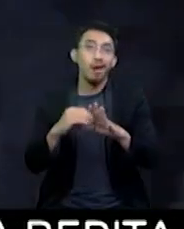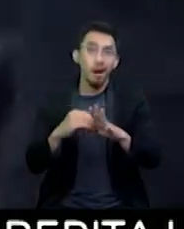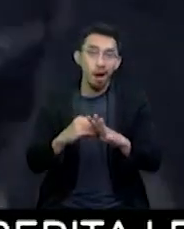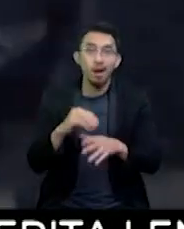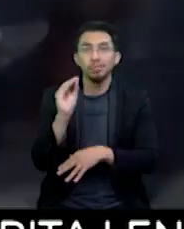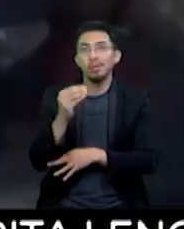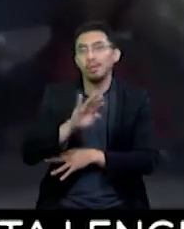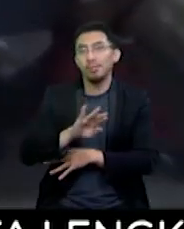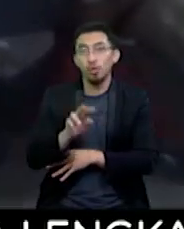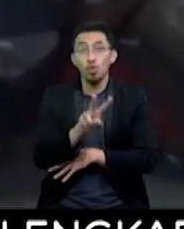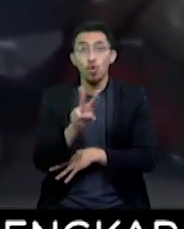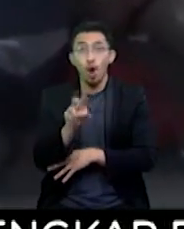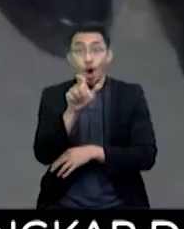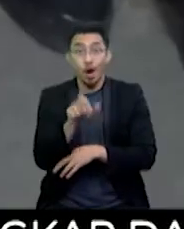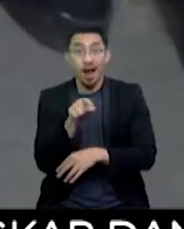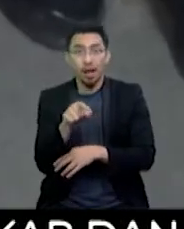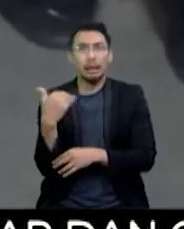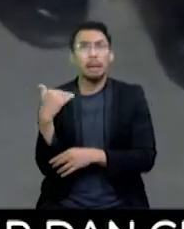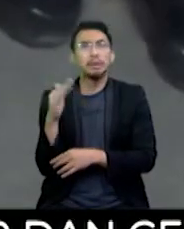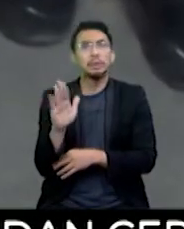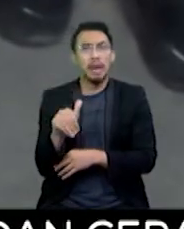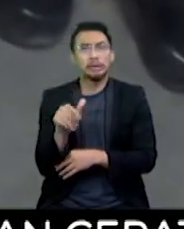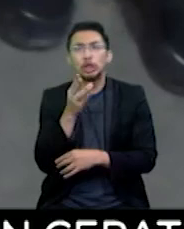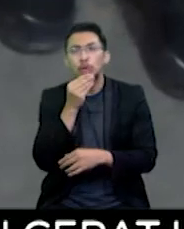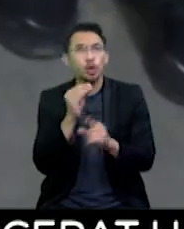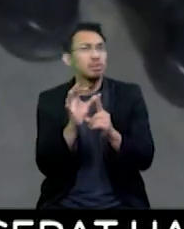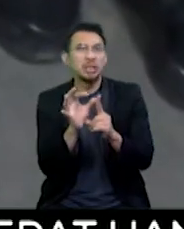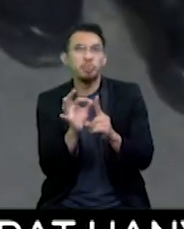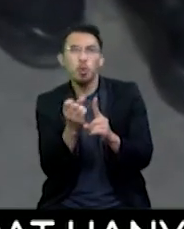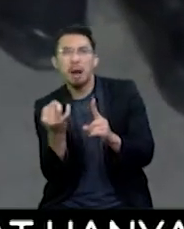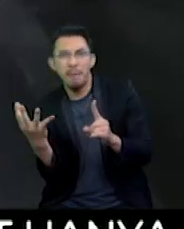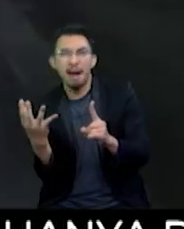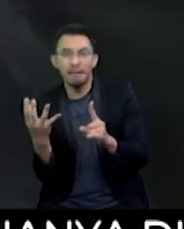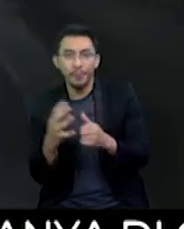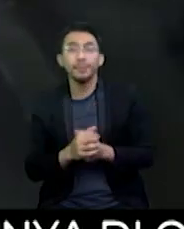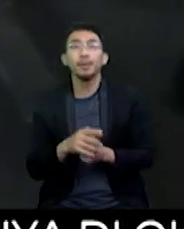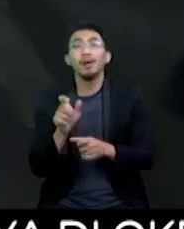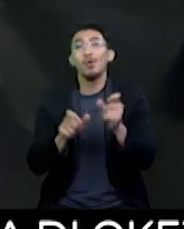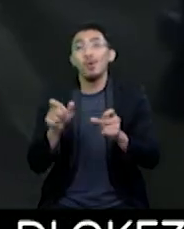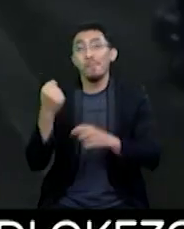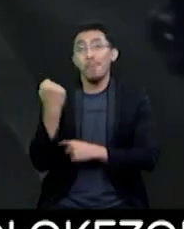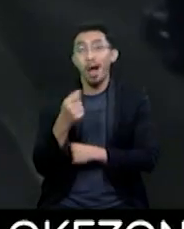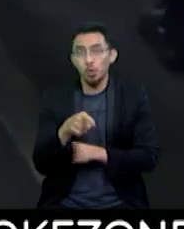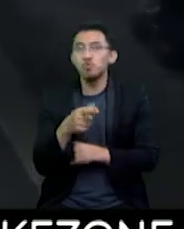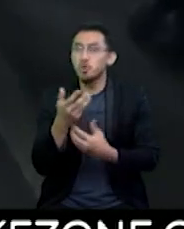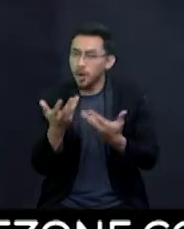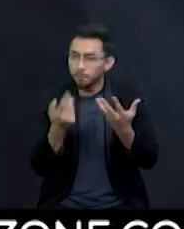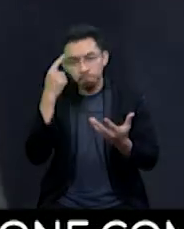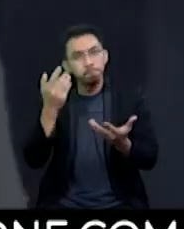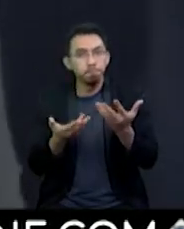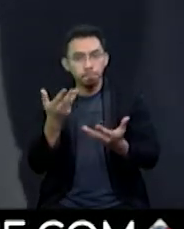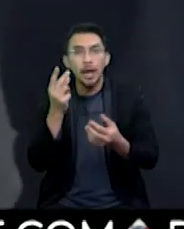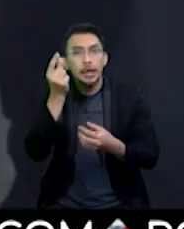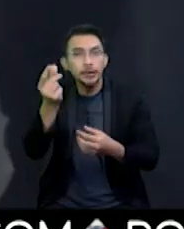22 orang diantaranya adalah remaja berusia belasan tahun dari para pelaku yang diduga merencanakan aksi tawuran polisi mengamankan